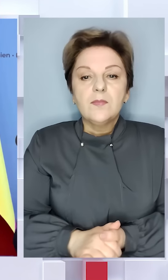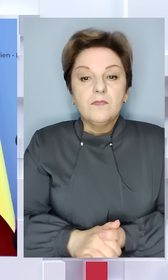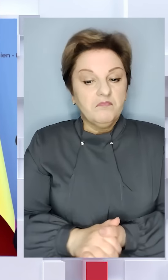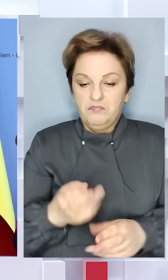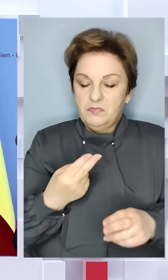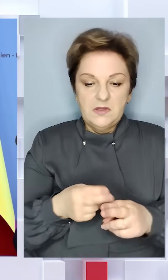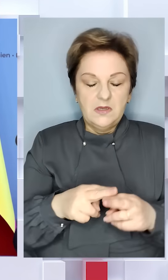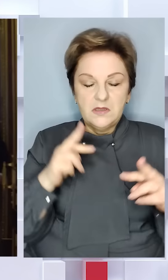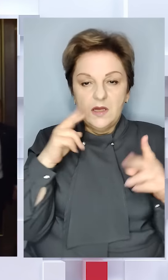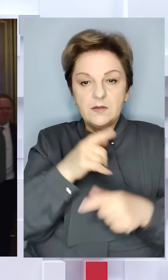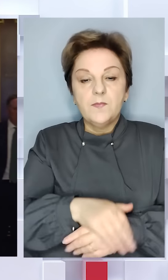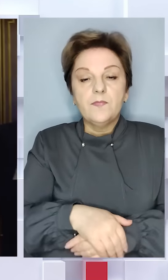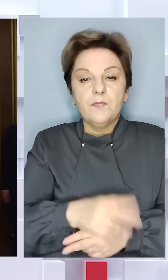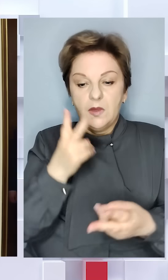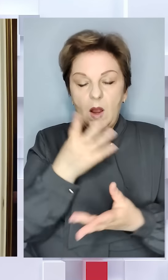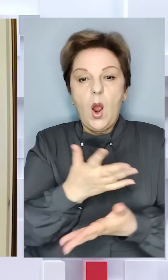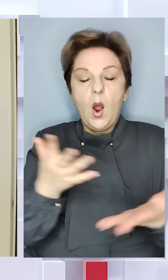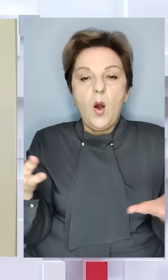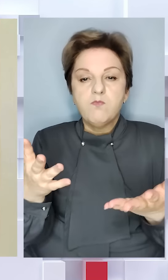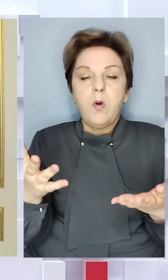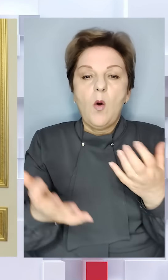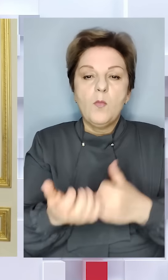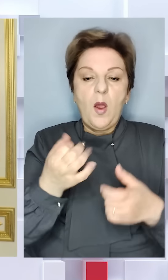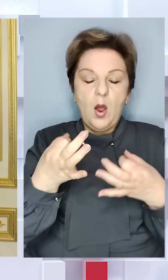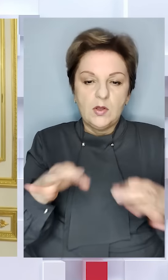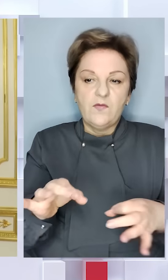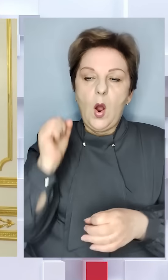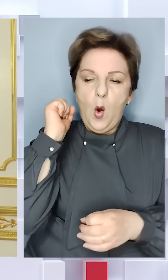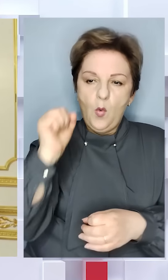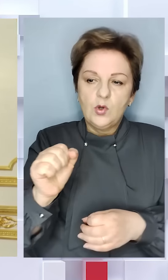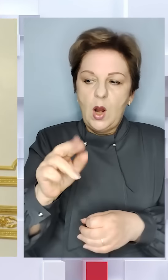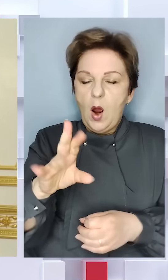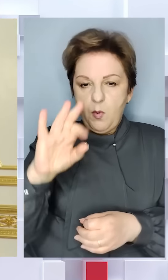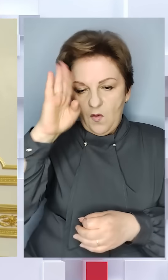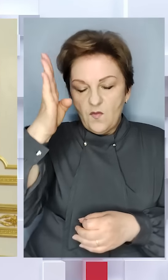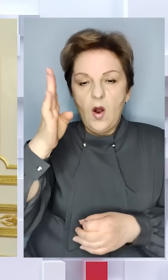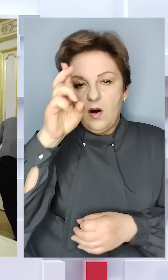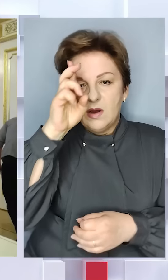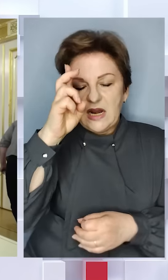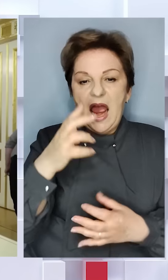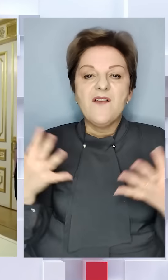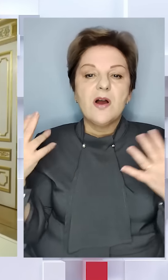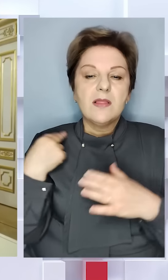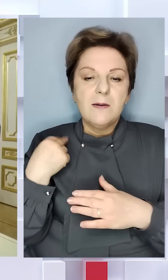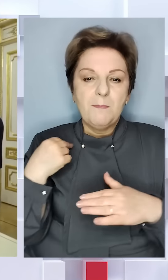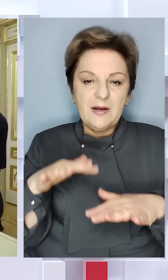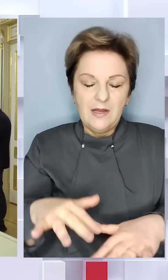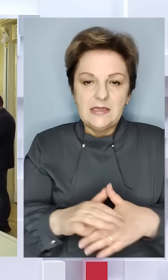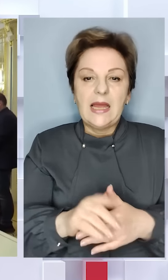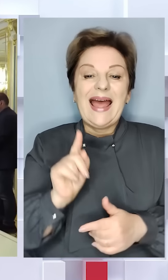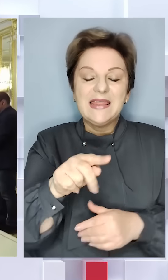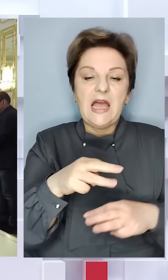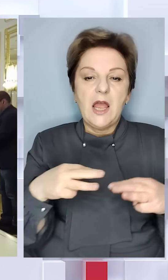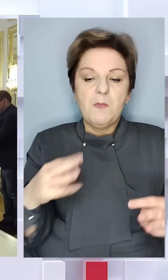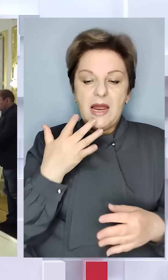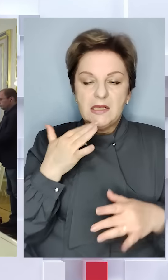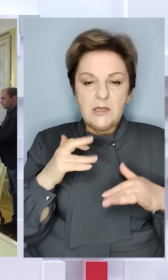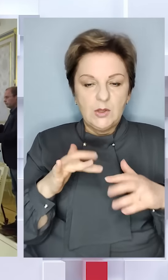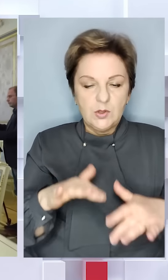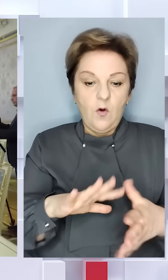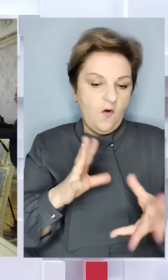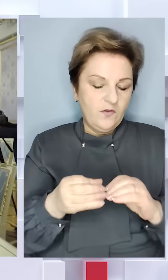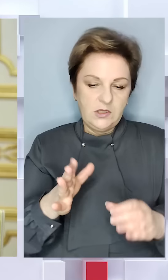здається, це несправедливо. Публічно підтримує дозвіл на удари по агресору. Такі країни, як Велика Британія, тамтешній міністр закордонних